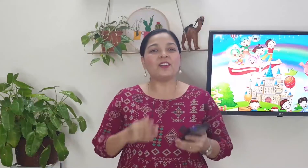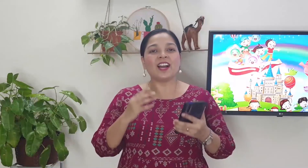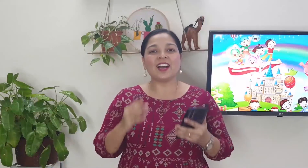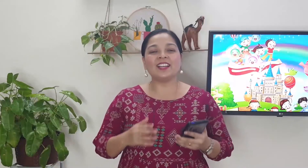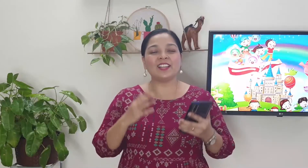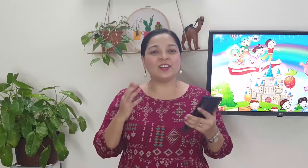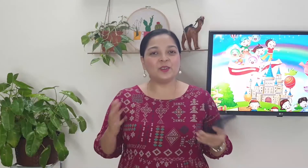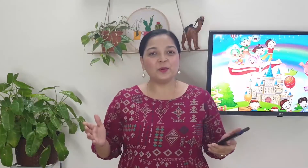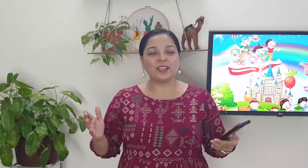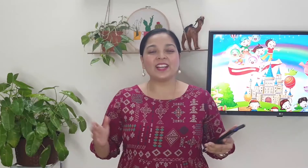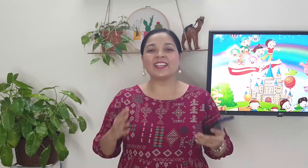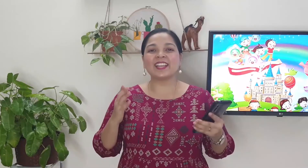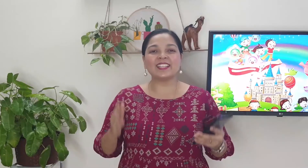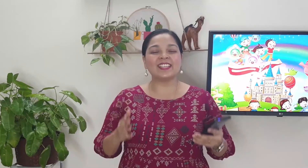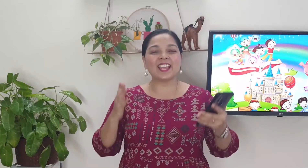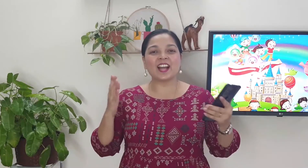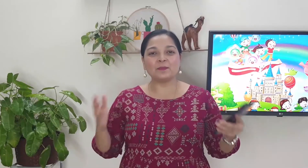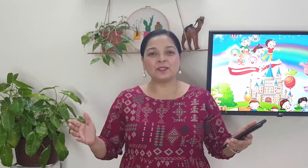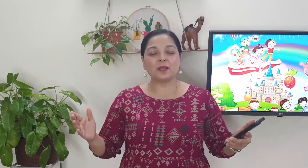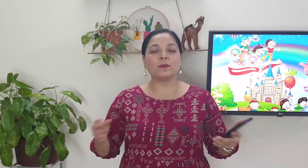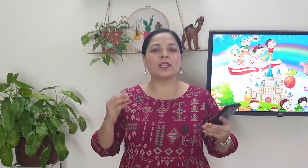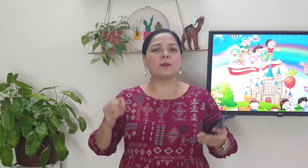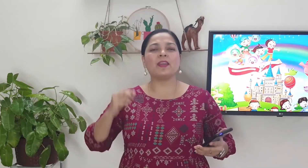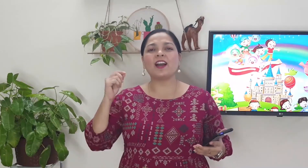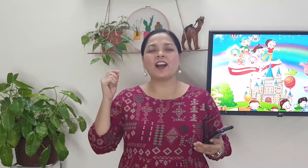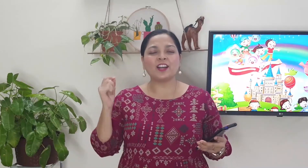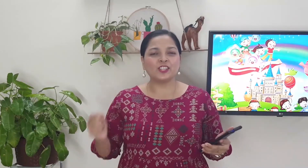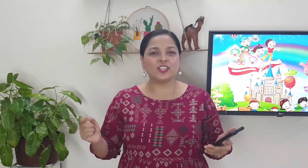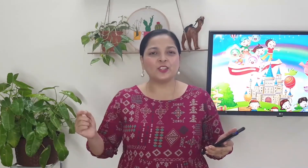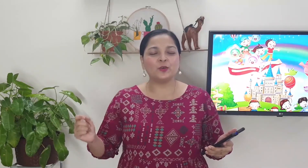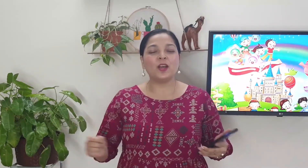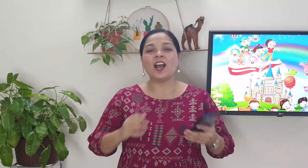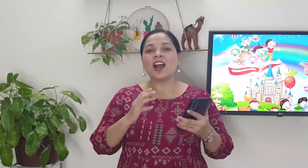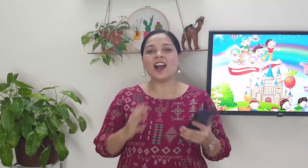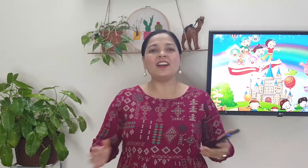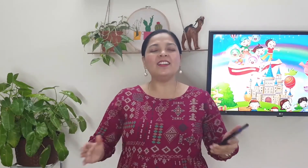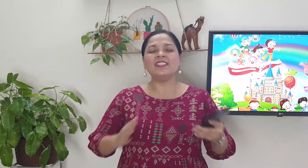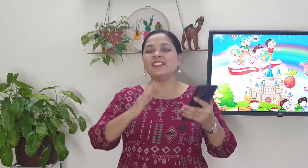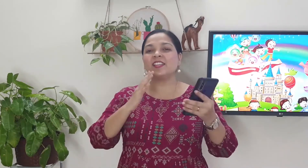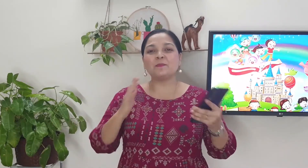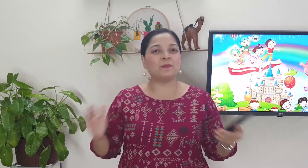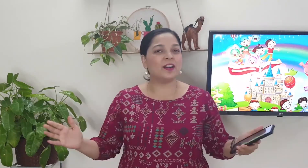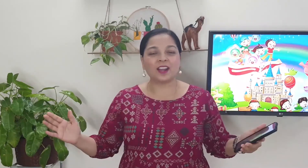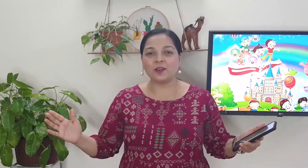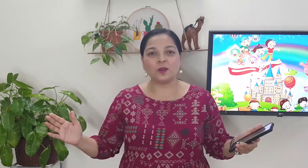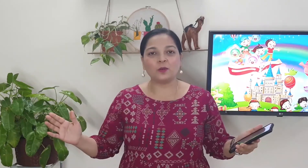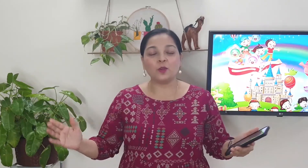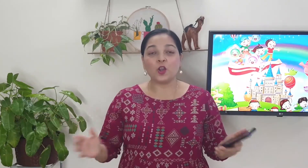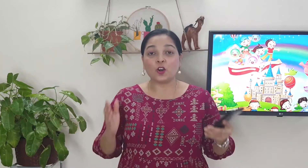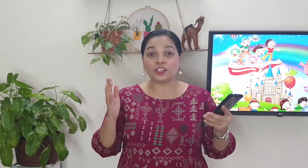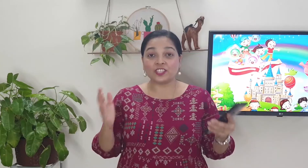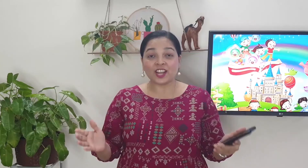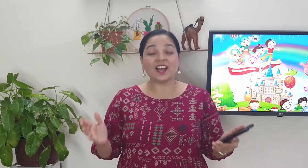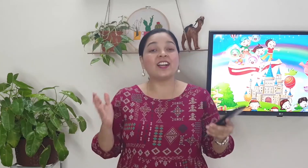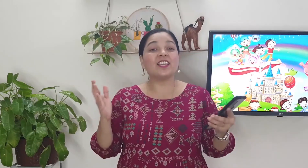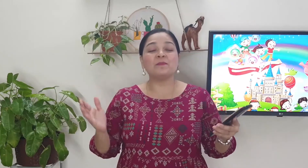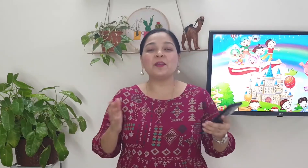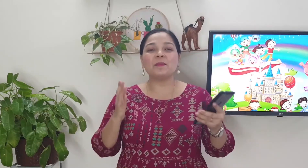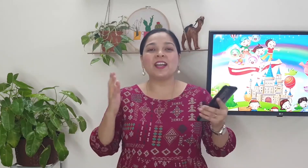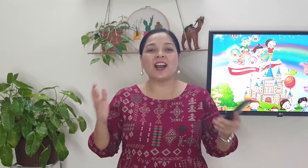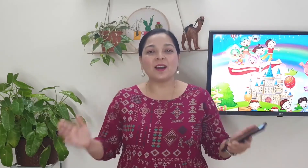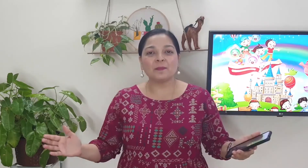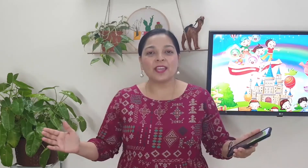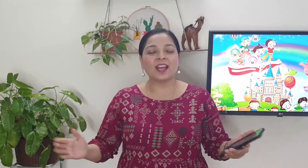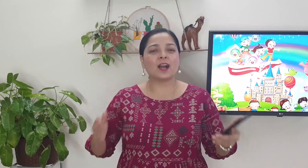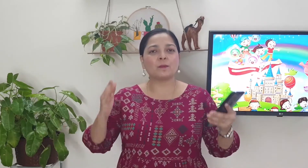प्रेज द लॉर्ड हालेलुया. कसे आहात तुम्ही सगळे? बोलू शकता मी आशिषित आहे, आनंदानी भरलेला आहे. जिथे कुठे तुम्ही